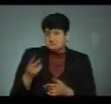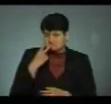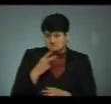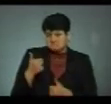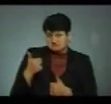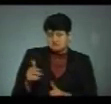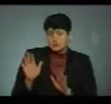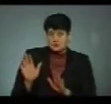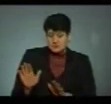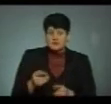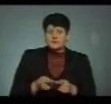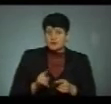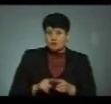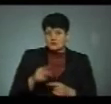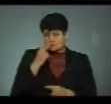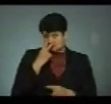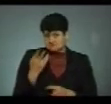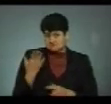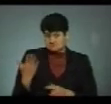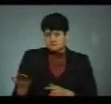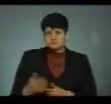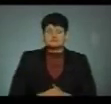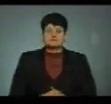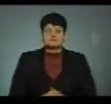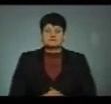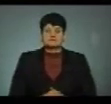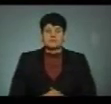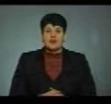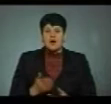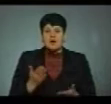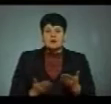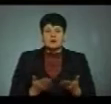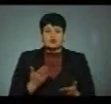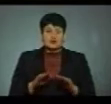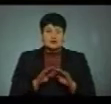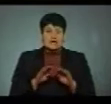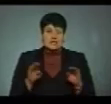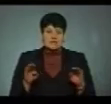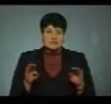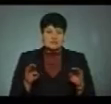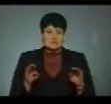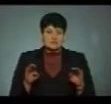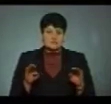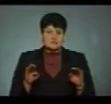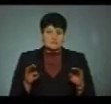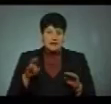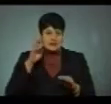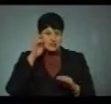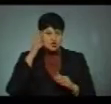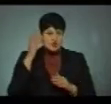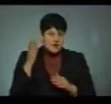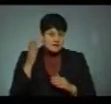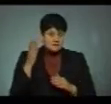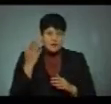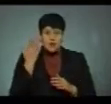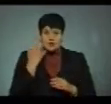позитивно, тому що це наочно-дієві зміни такі. А якщо на рівні держави, коли